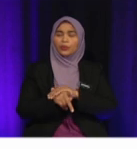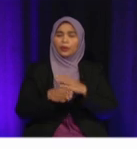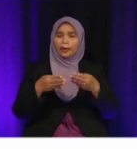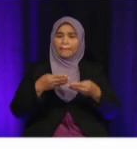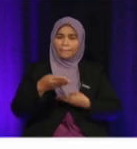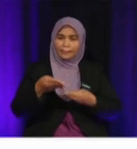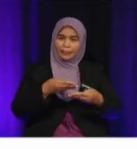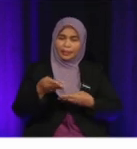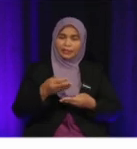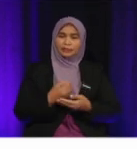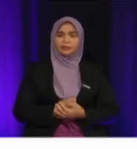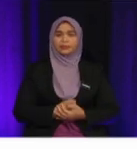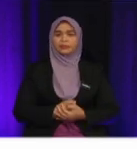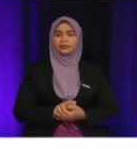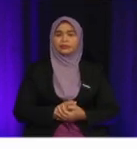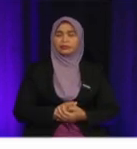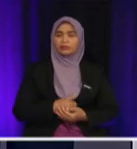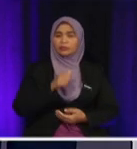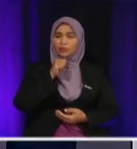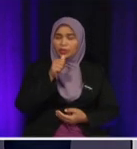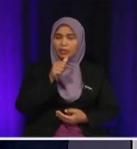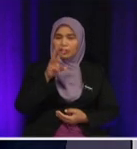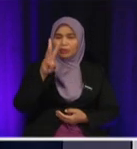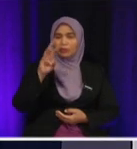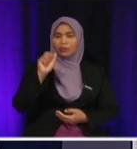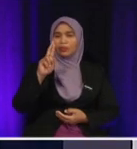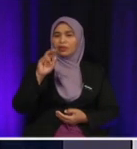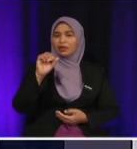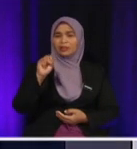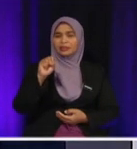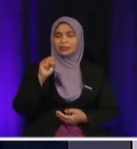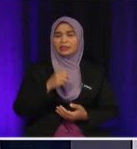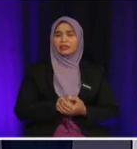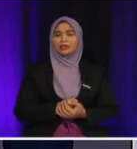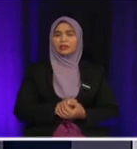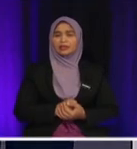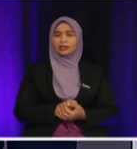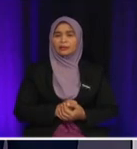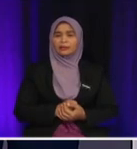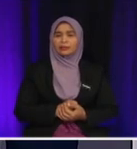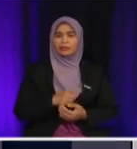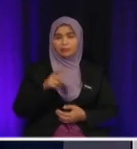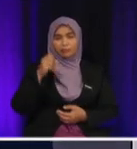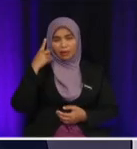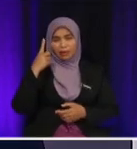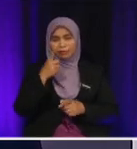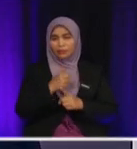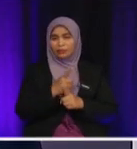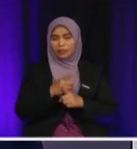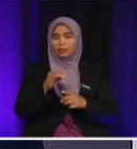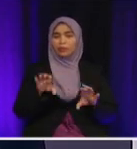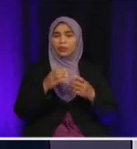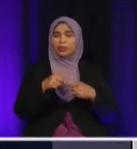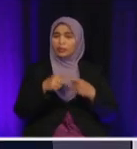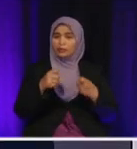sebutkan tadi, kena ingat, ya, bukan waris tu yang pergi bunuh balas, bukan. Ya, kena faham betul-betul. Yang membuat keputusan